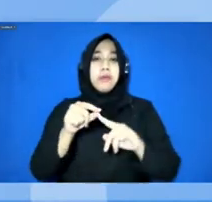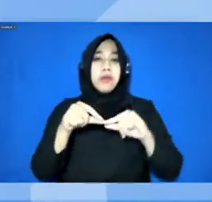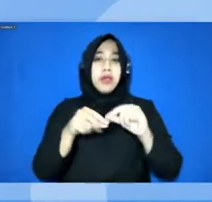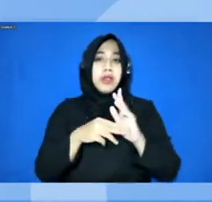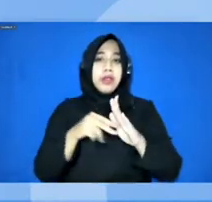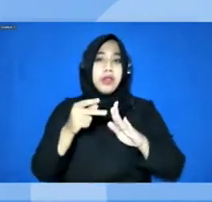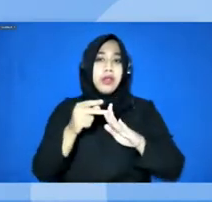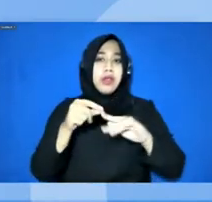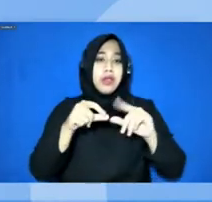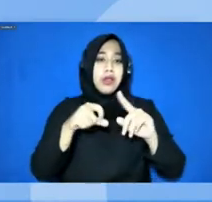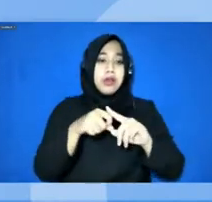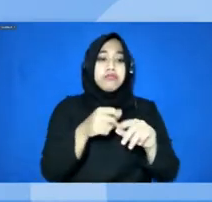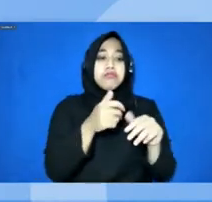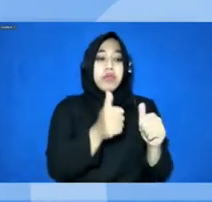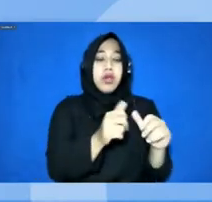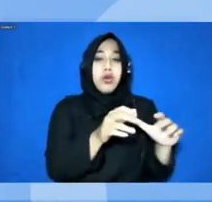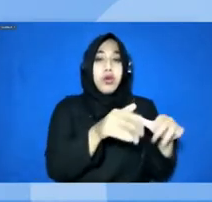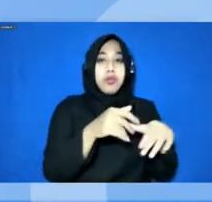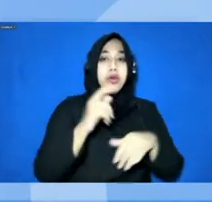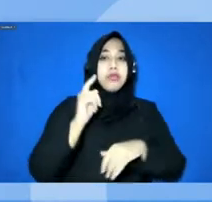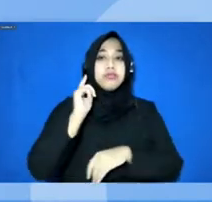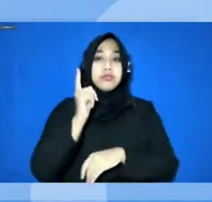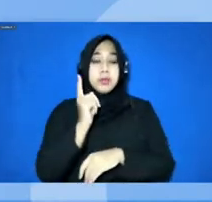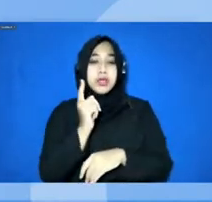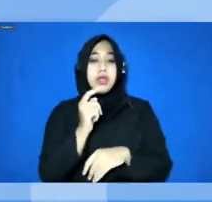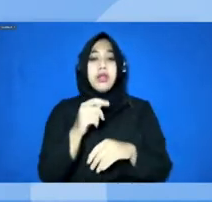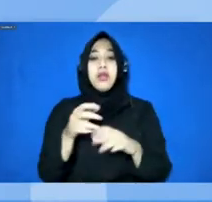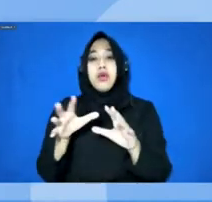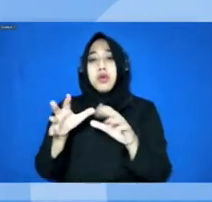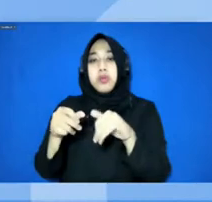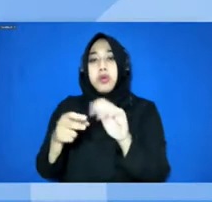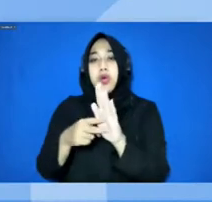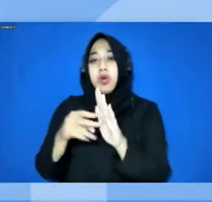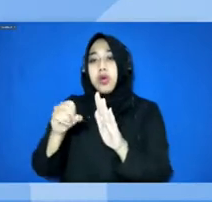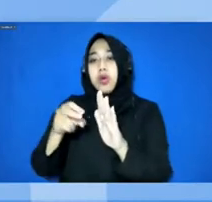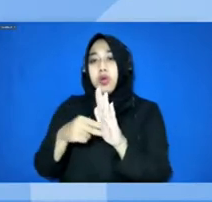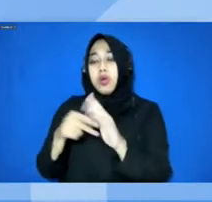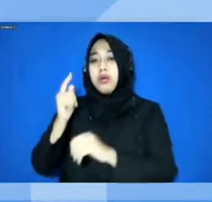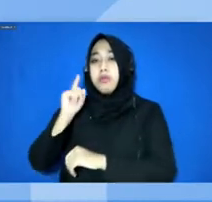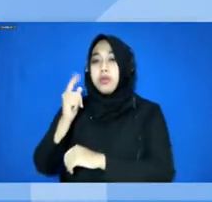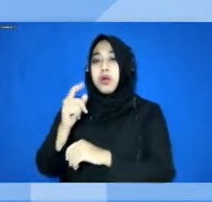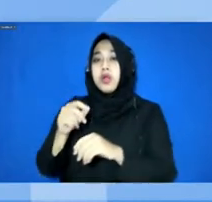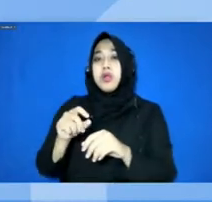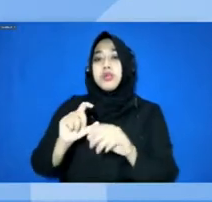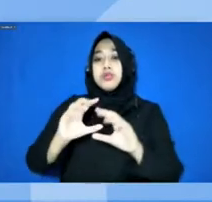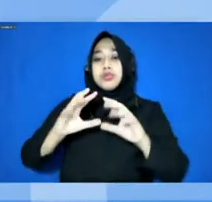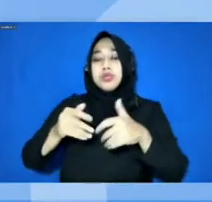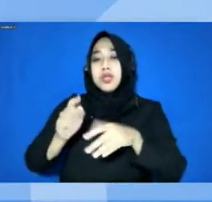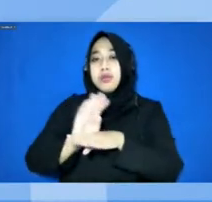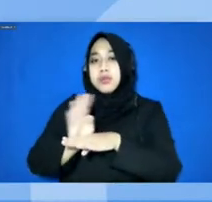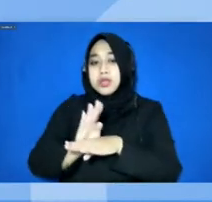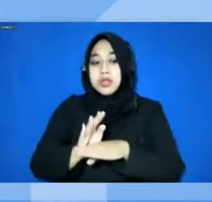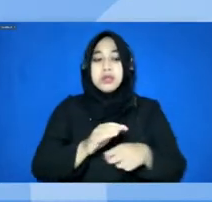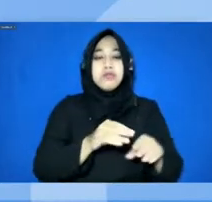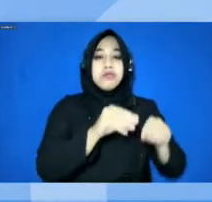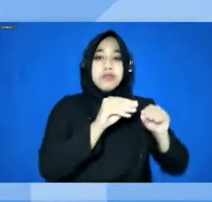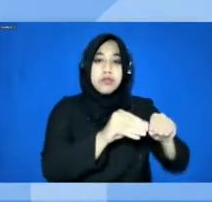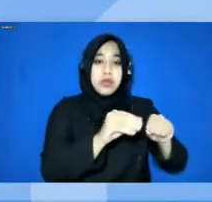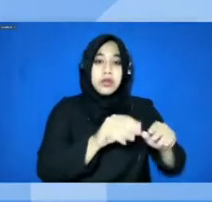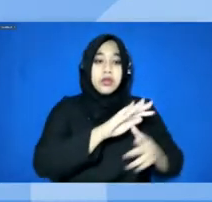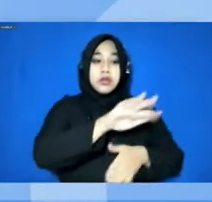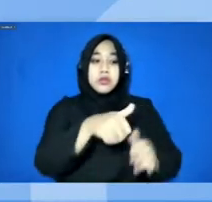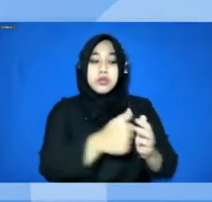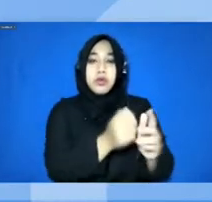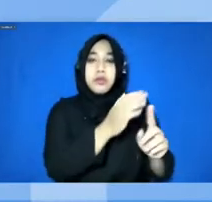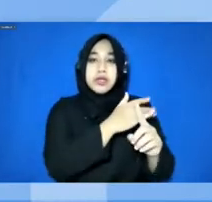sisi pemerintah, kemudian dari institusi non-pemerintah, dunia usaha, akademisi, seluruh masyarakat,